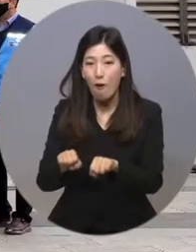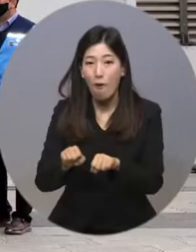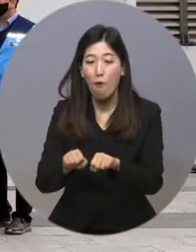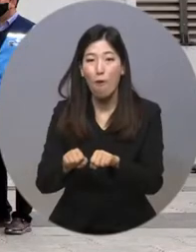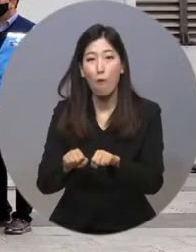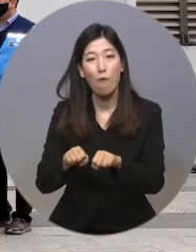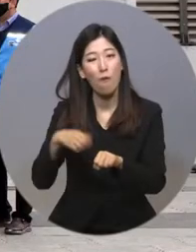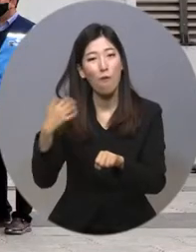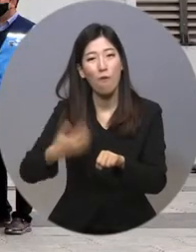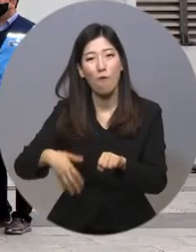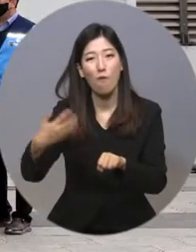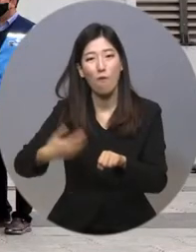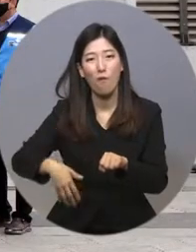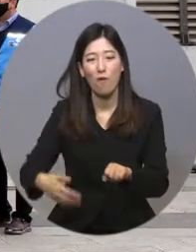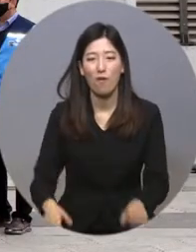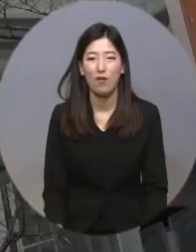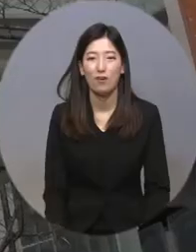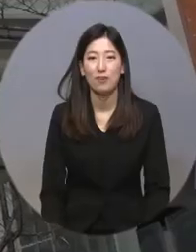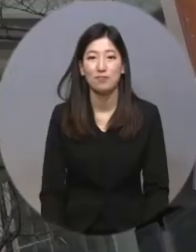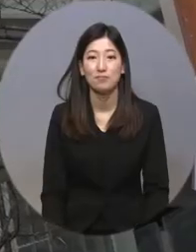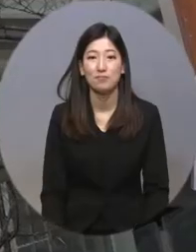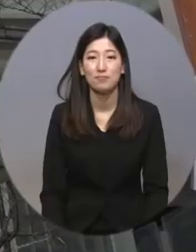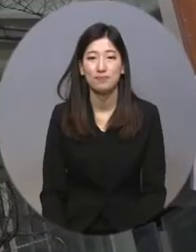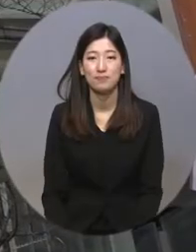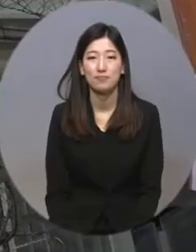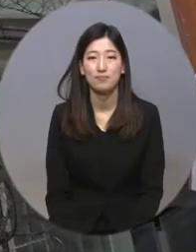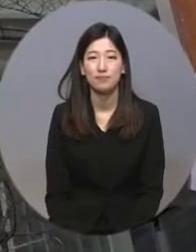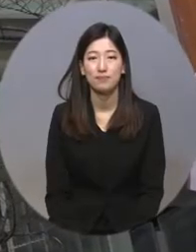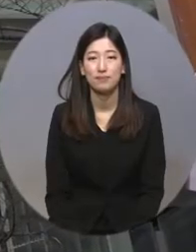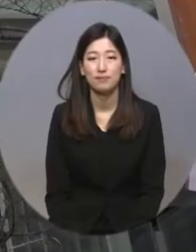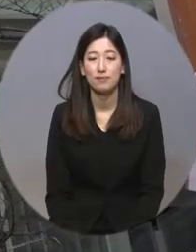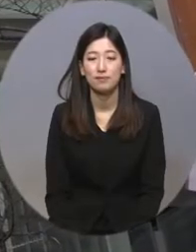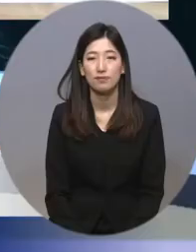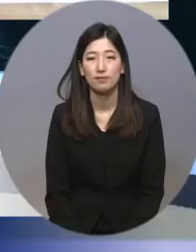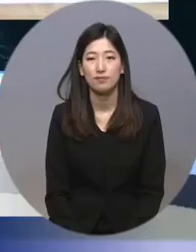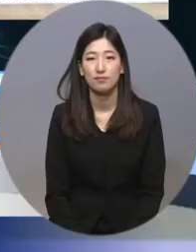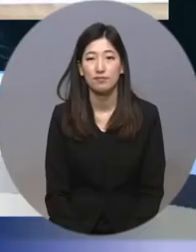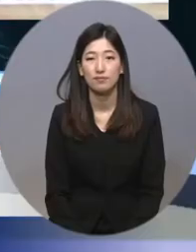톡톡히 해내고 있습니다. 복지TV 경기방송 정우선입니다.